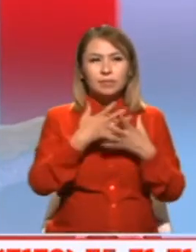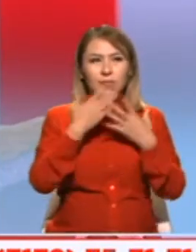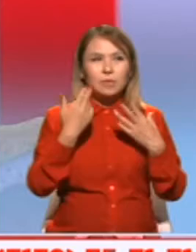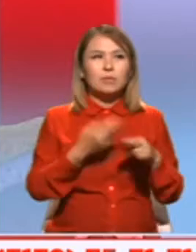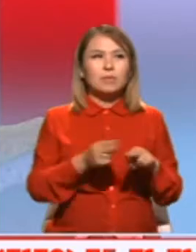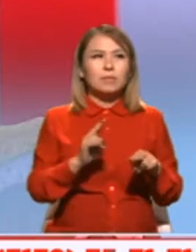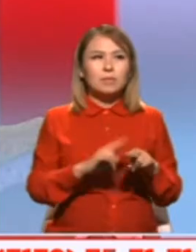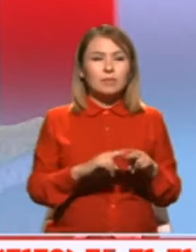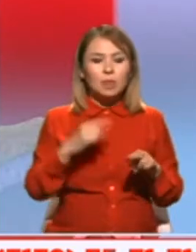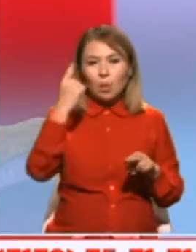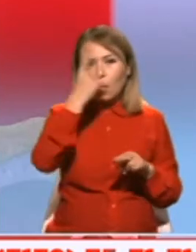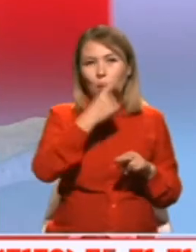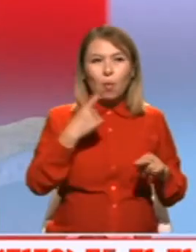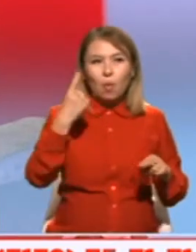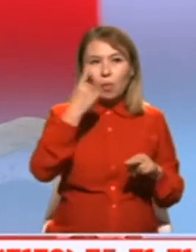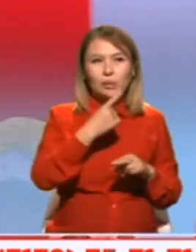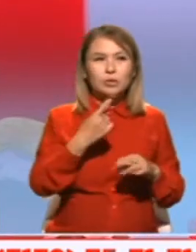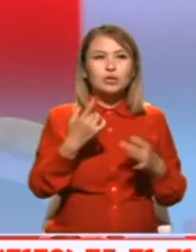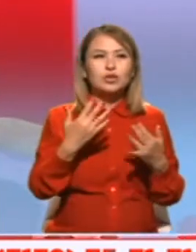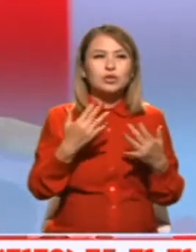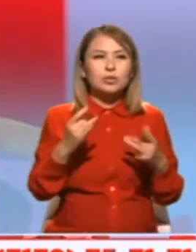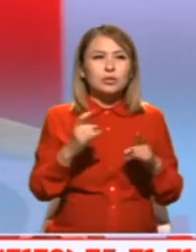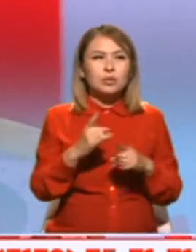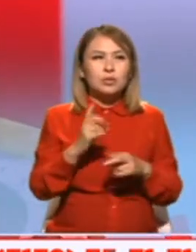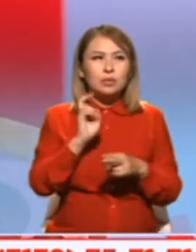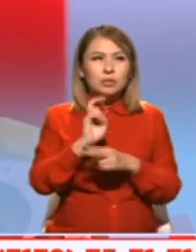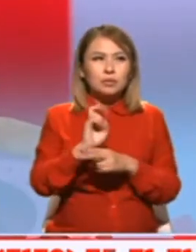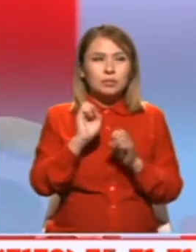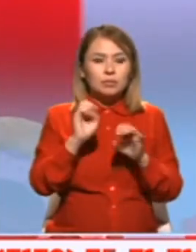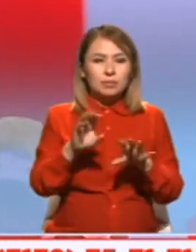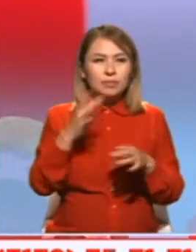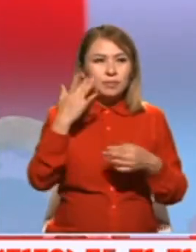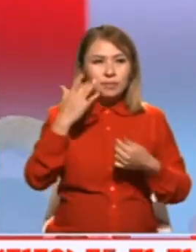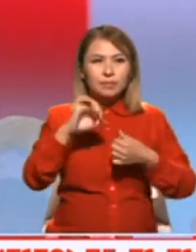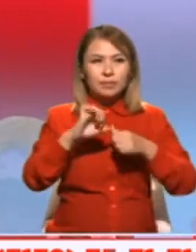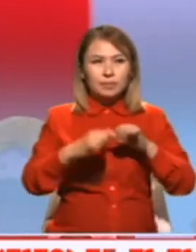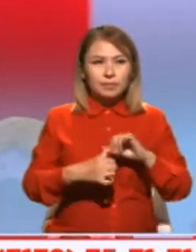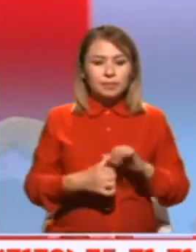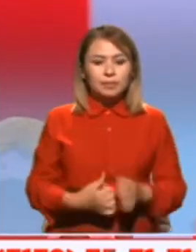сіз жылына екі рет анализдер тапсырып, тексерістен өтіп тұрасыз ба?